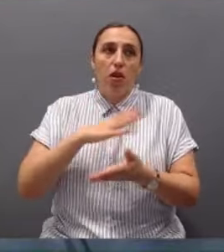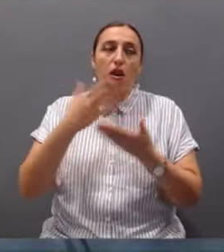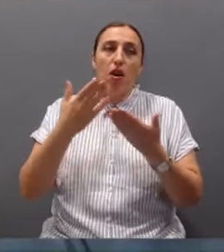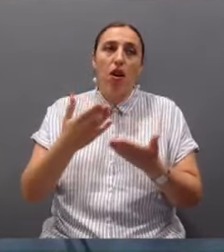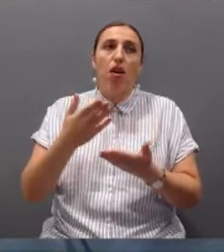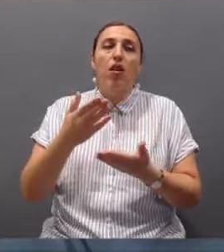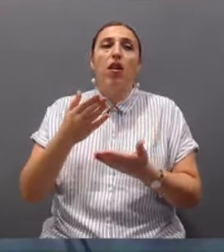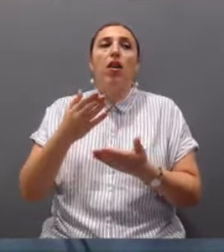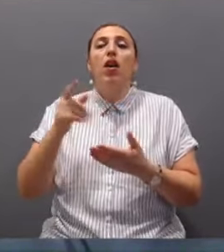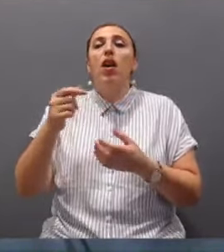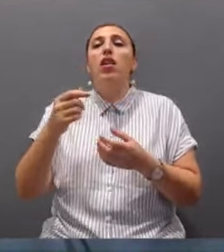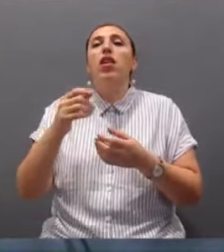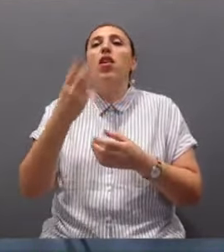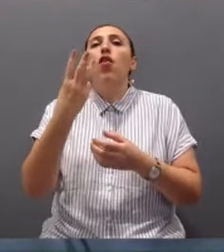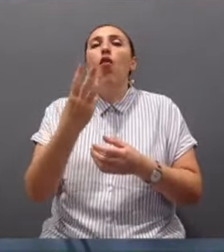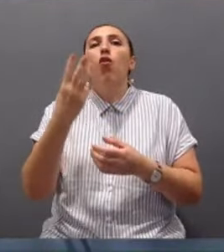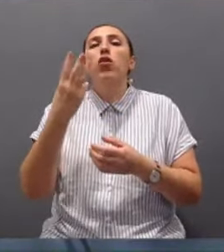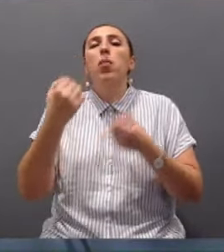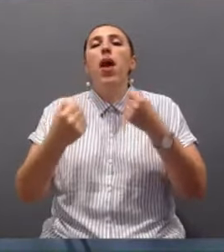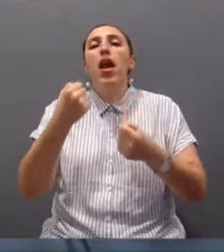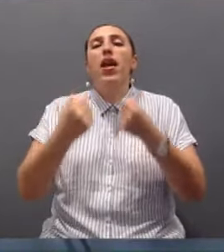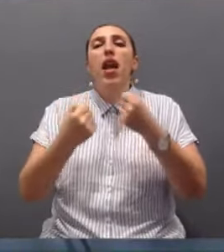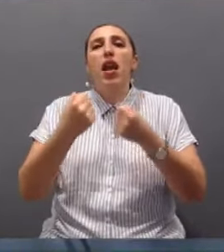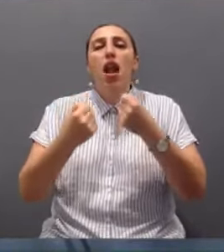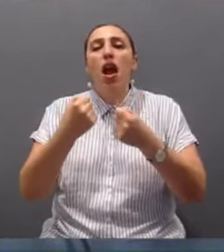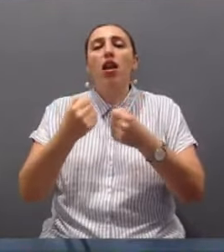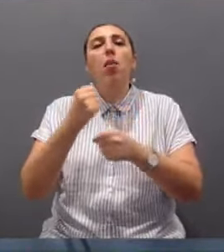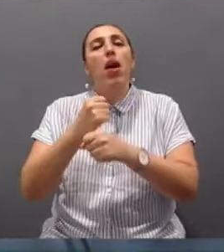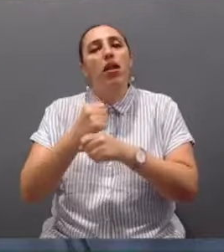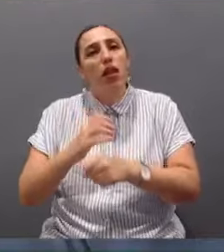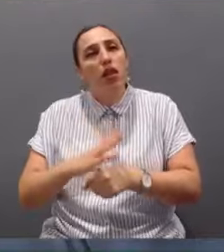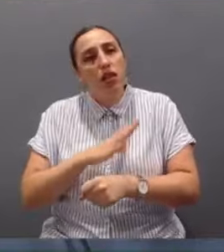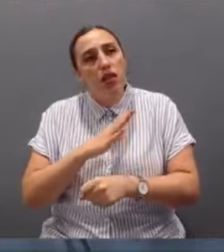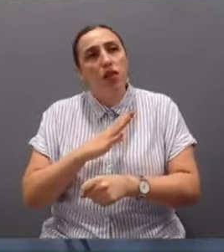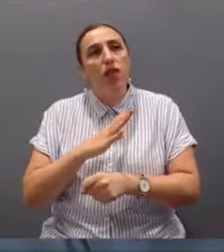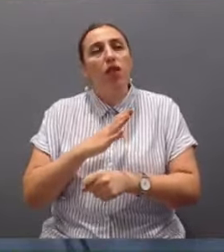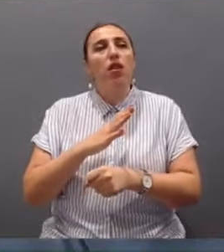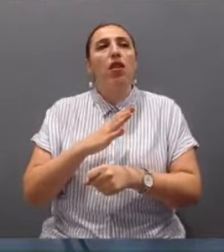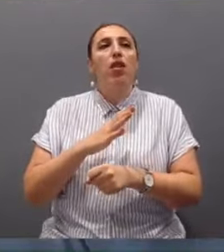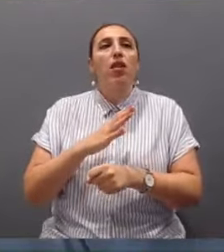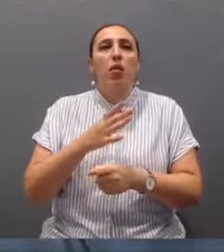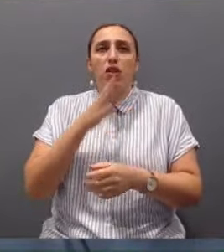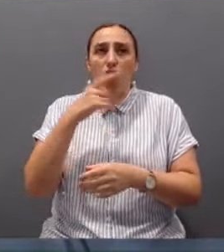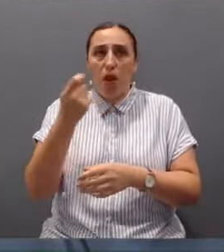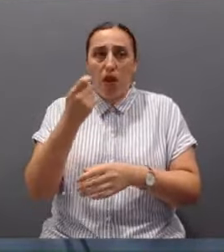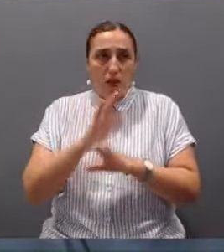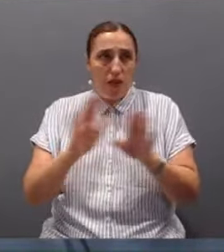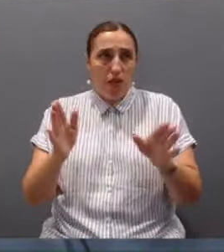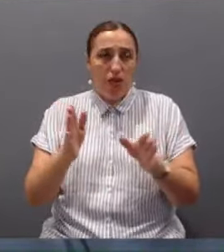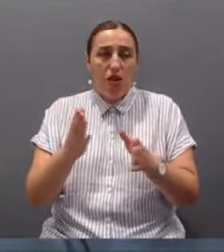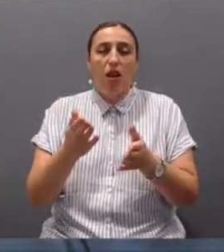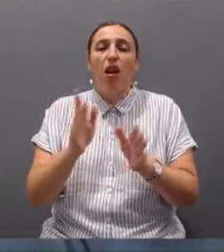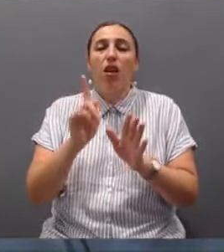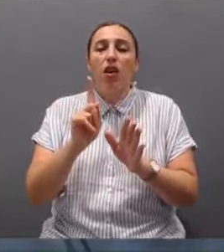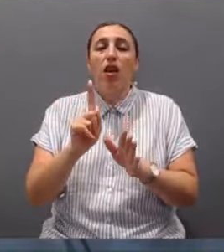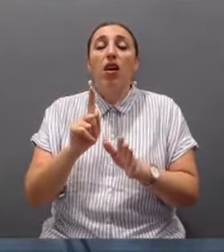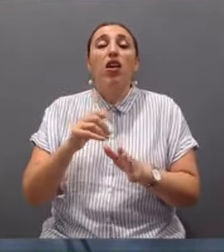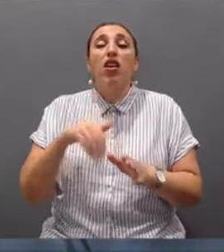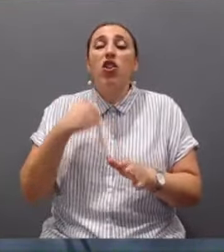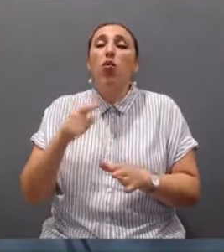Beetle ավտոմեքենան պատրաստվել է նացիստական Գերմանիայում, կամ օրինակ Հուգո ժամանակ, այսինքն չեմ ուզում, որ մենք այդ